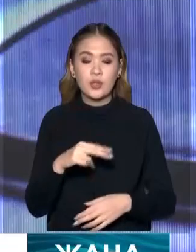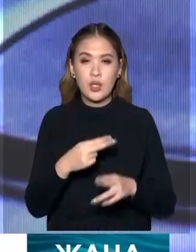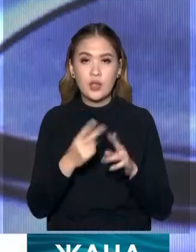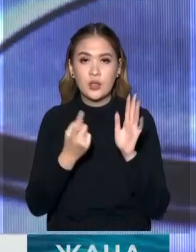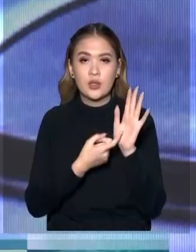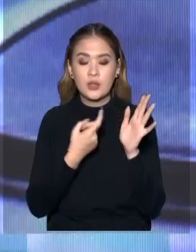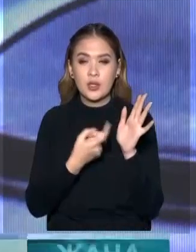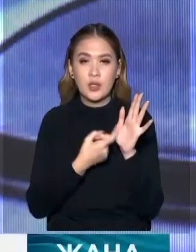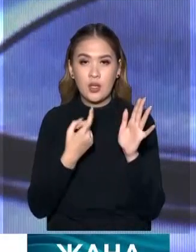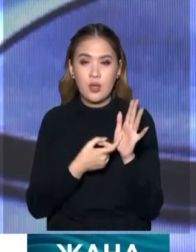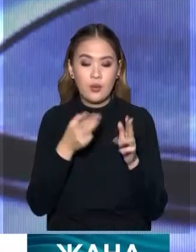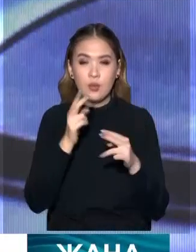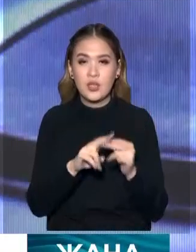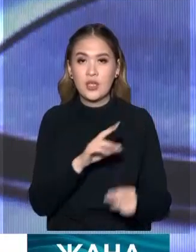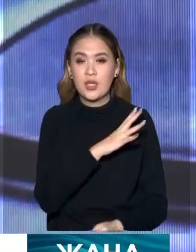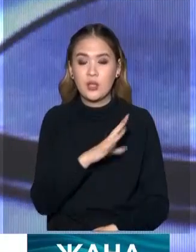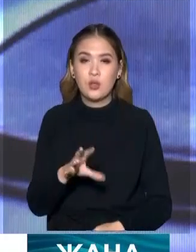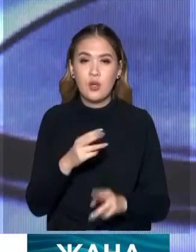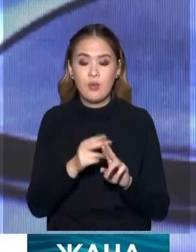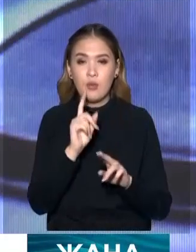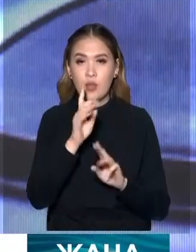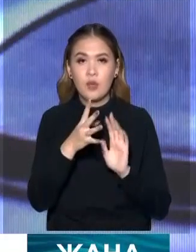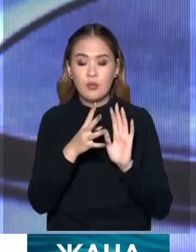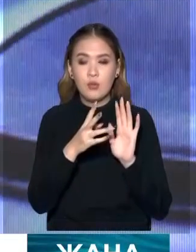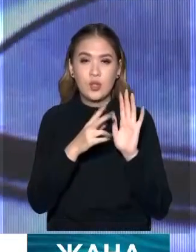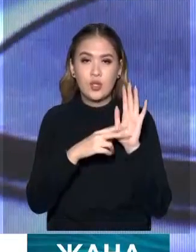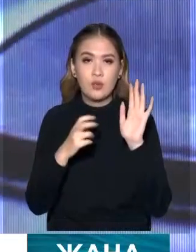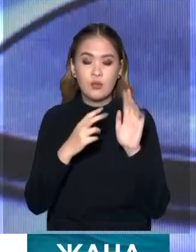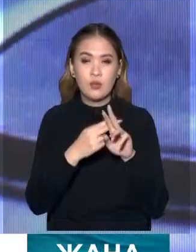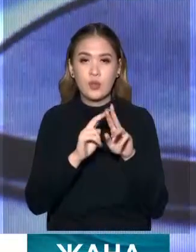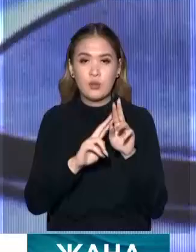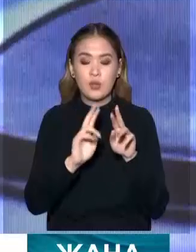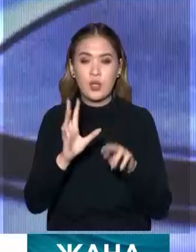тергеліп біткен жоқ. Ал 1170 шамасындай